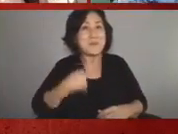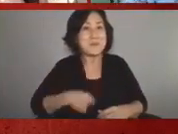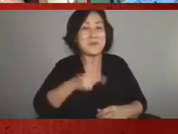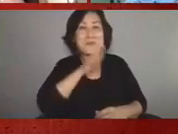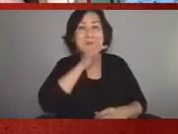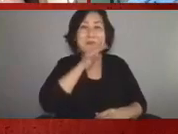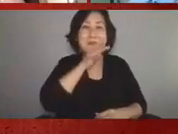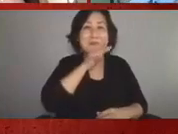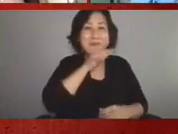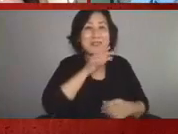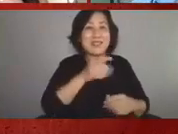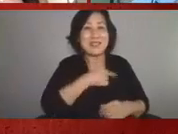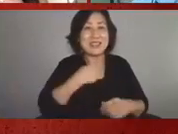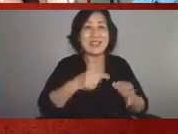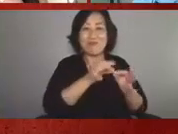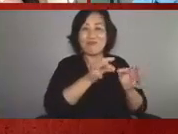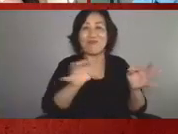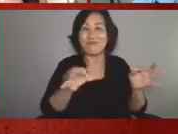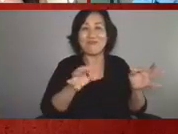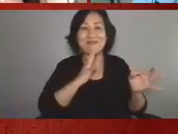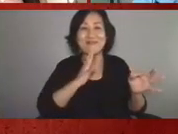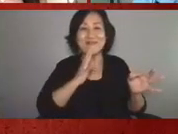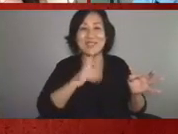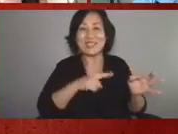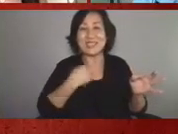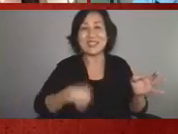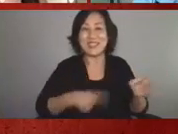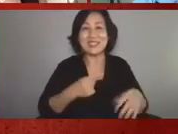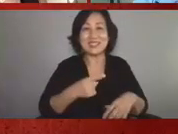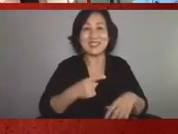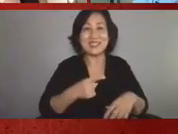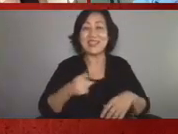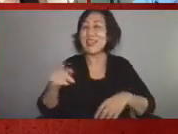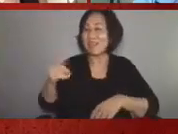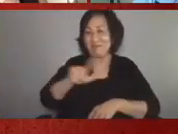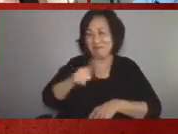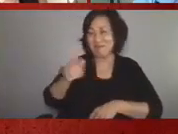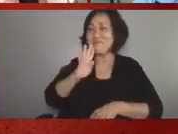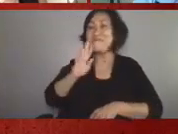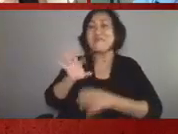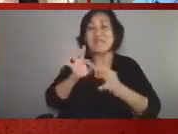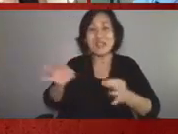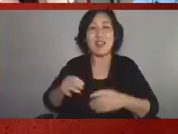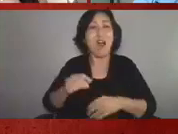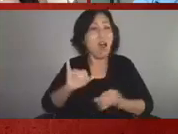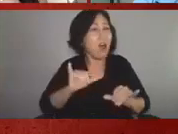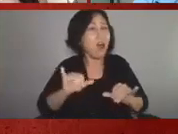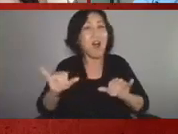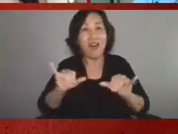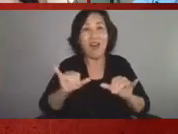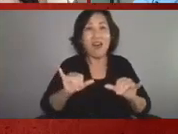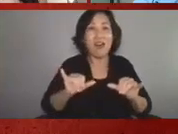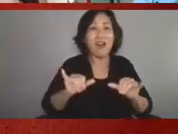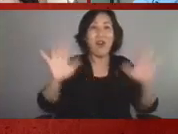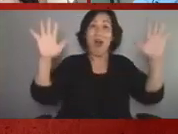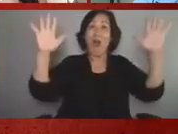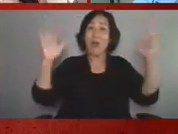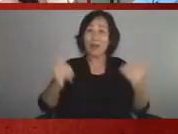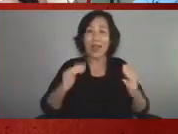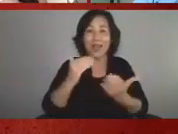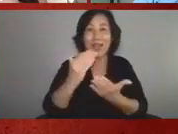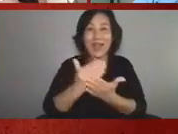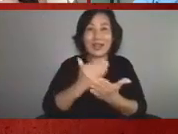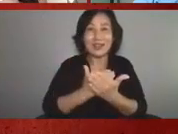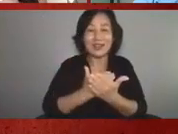台山話，你曉講我哋台山話嘛？ 聽得到，聽得到。 Yeah. Language lesson. Lea,